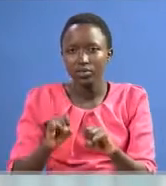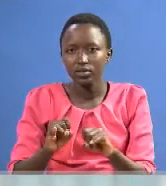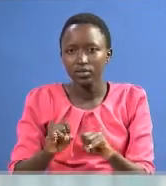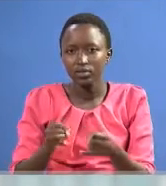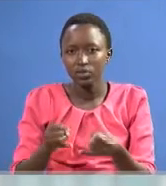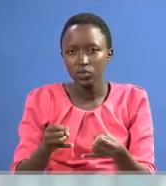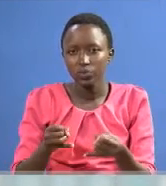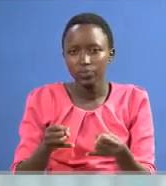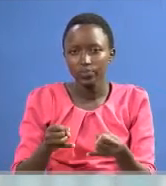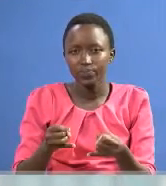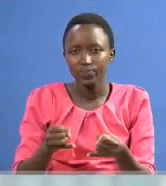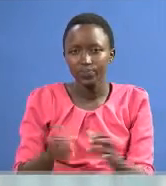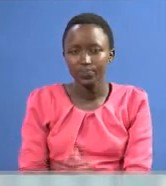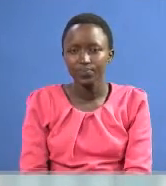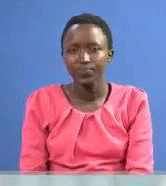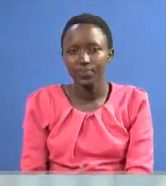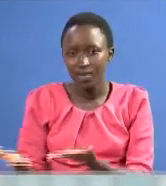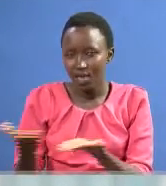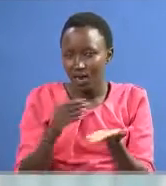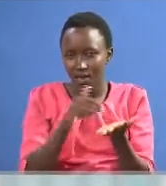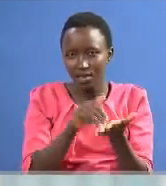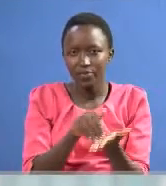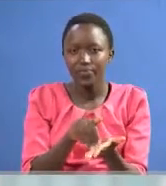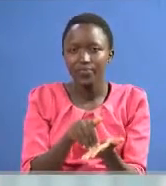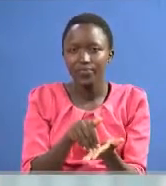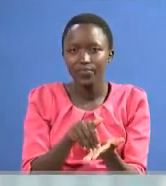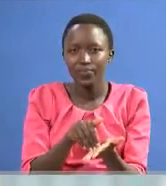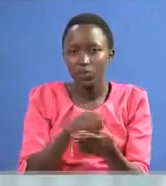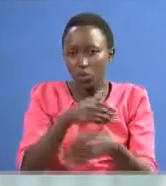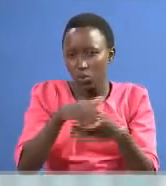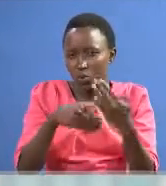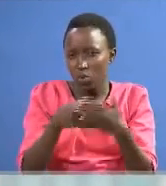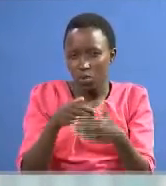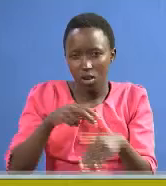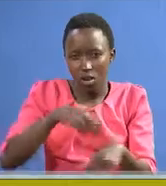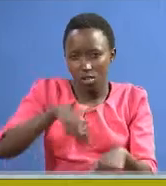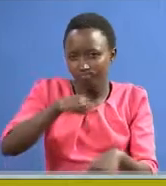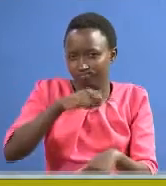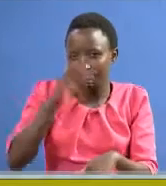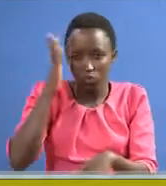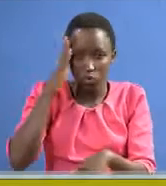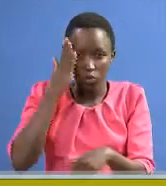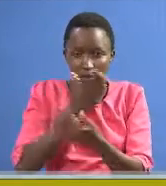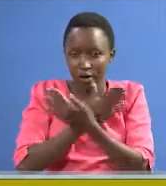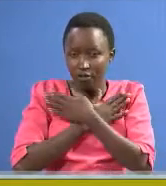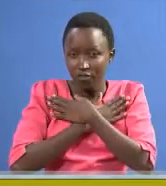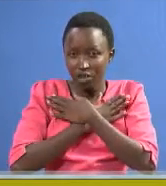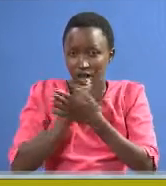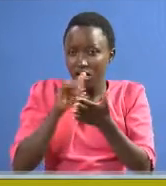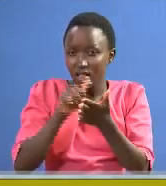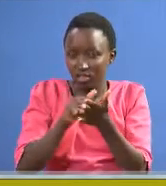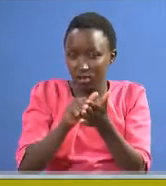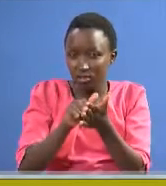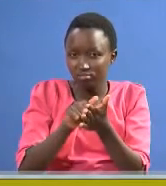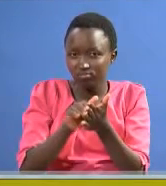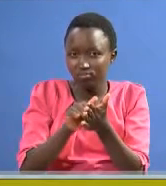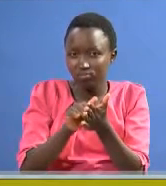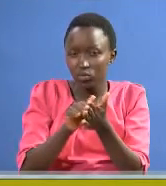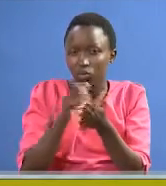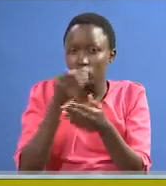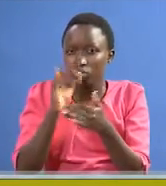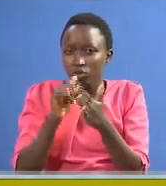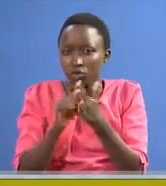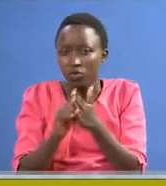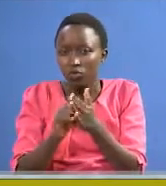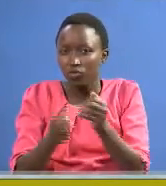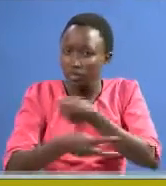KUTV mizizi ya habari. Karibu tena. Sote tunajua rafiki au jamaa ambaye amewahi kuwa mwathiriwa